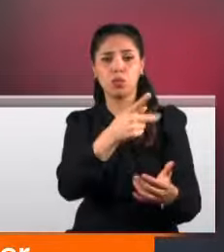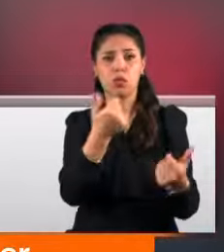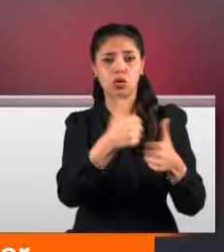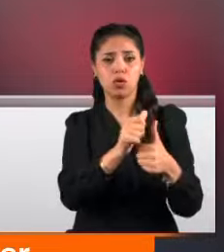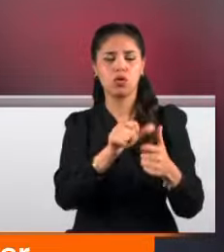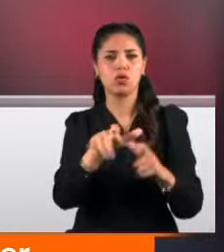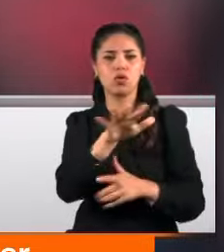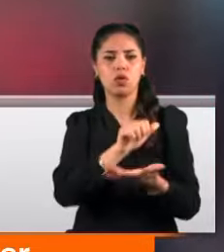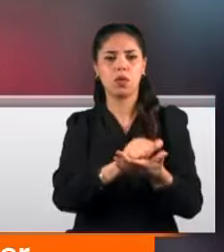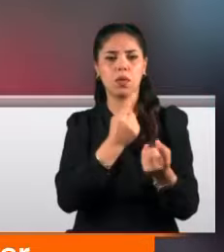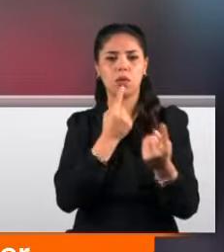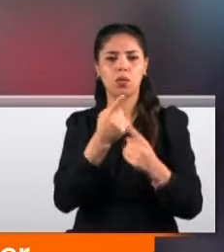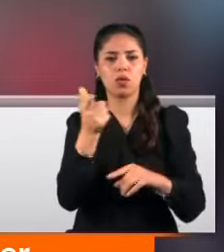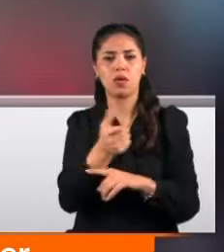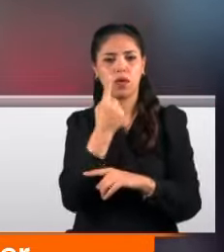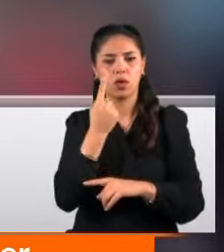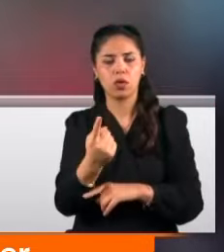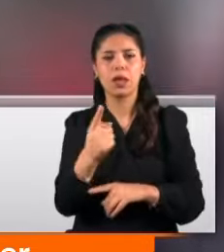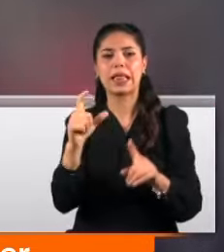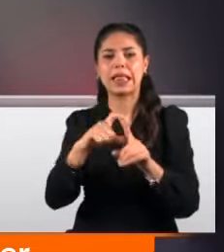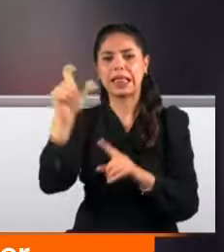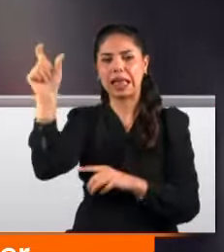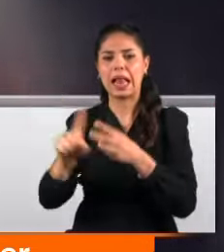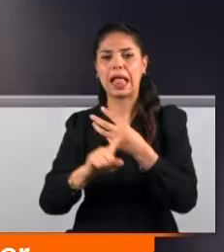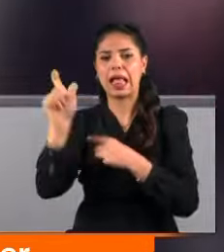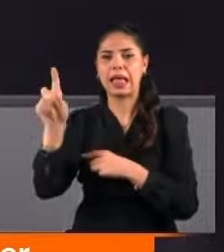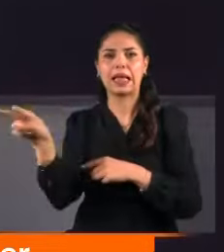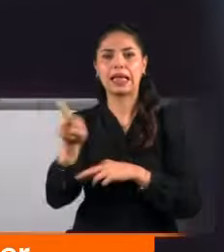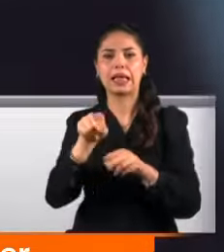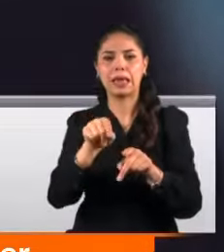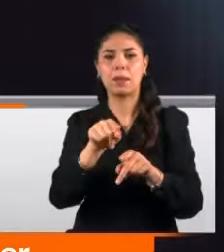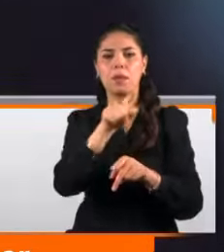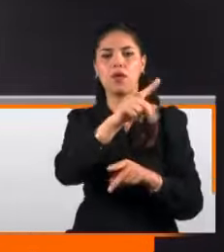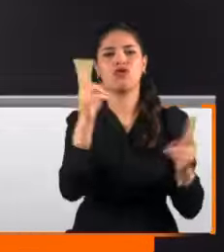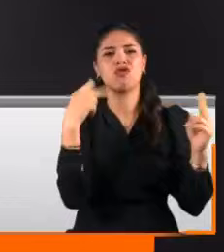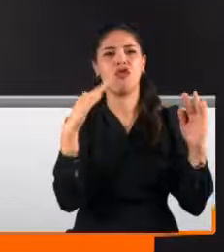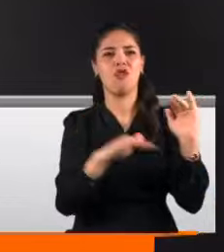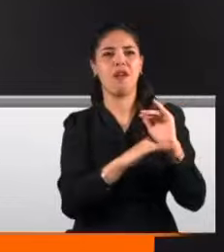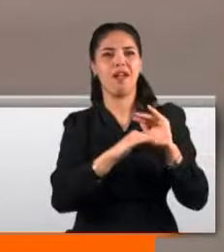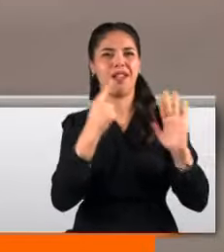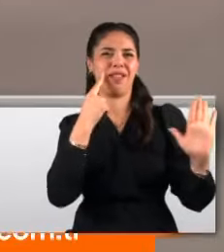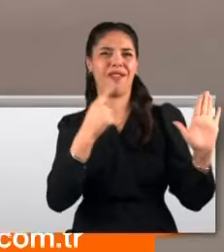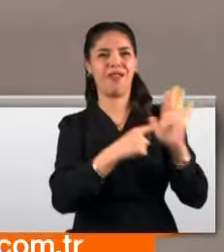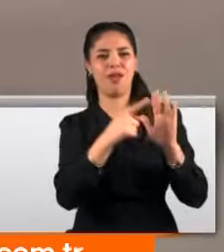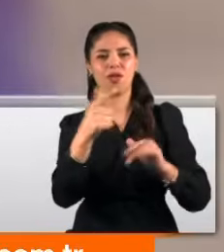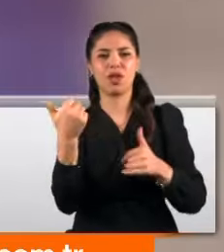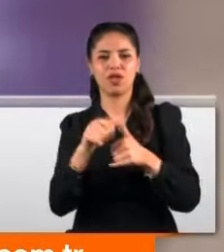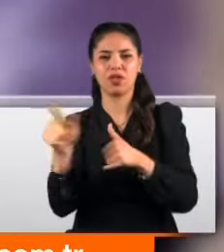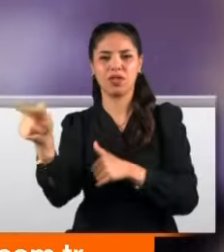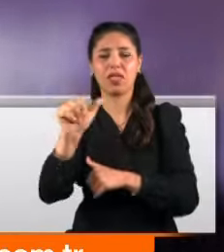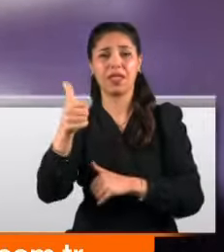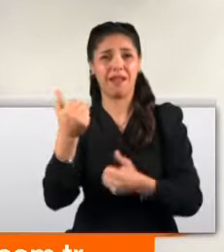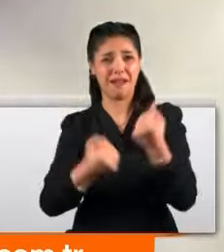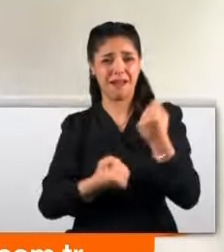sosyal medyada konuşulan o görüntüleri. Tıpkı Dilan Polat gibi gösterişli hayatlarını böyle sergilediler. Polat çiftinin lüks